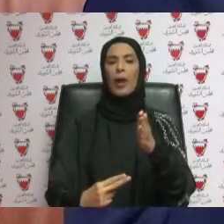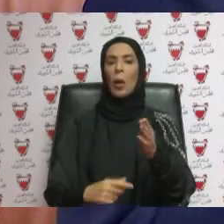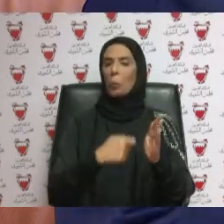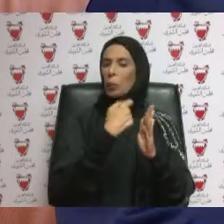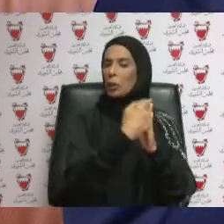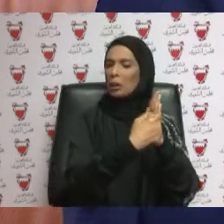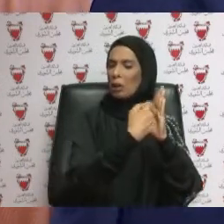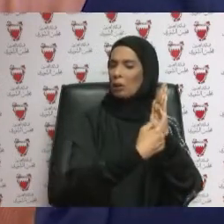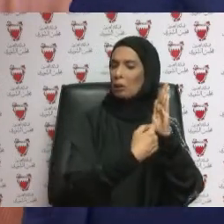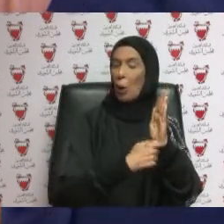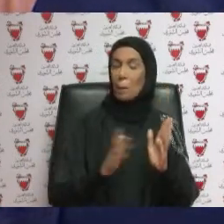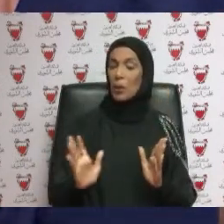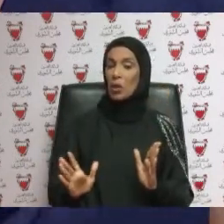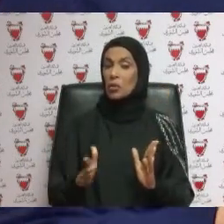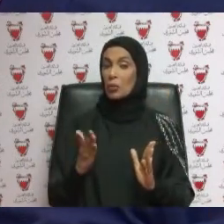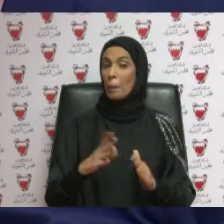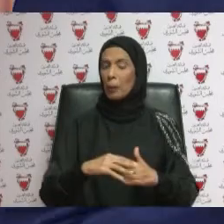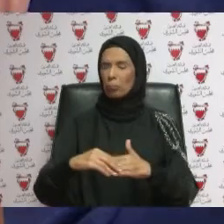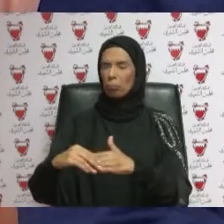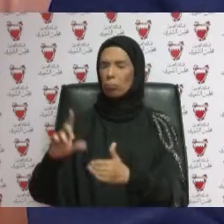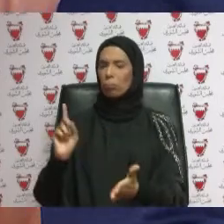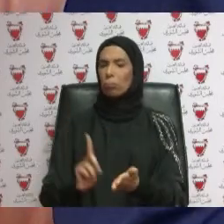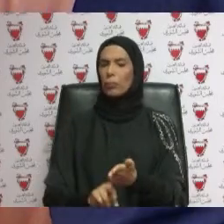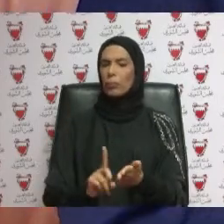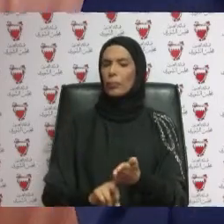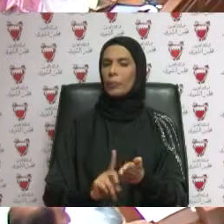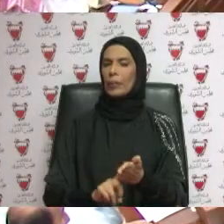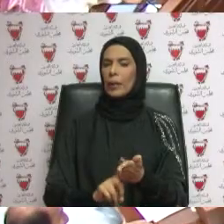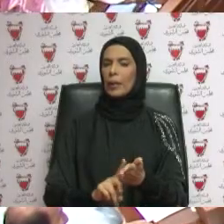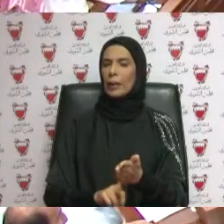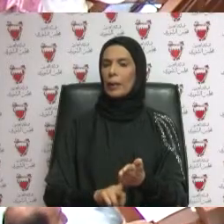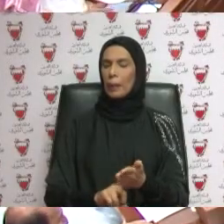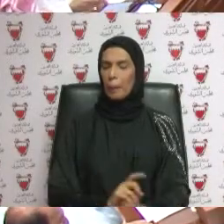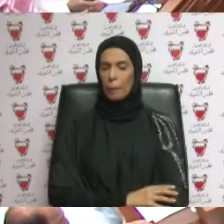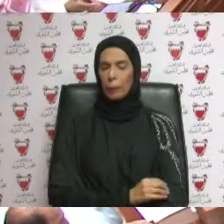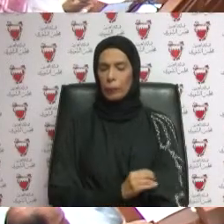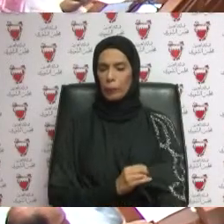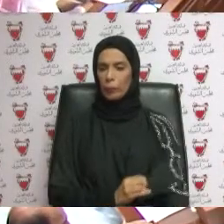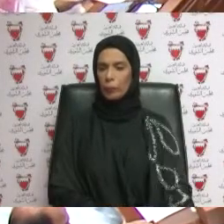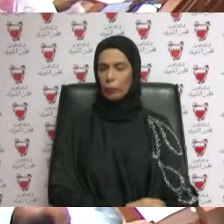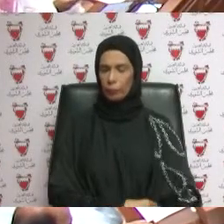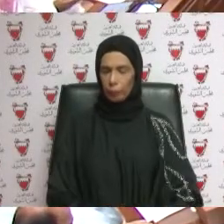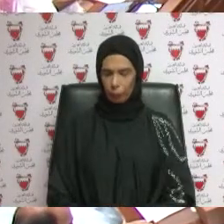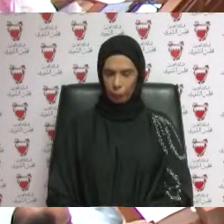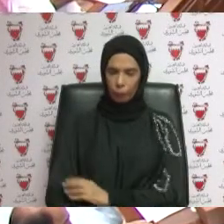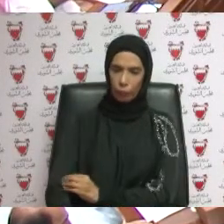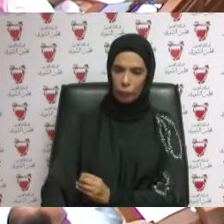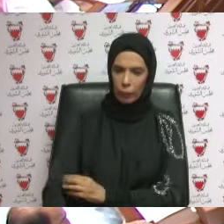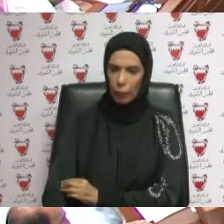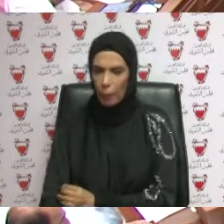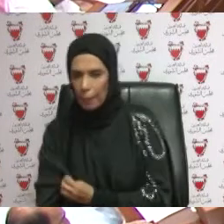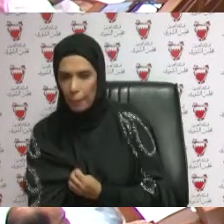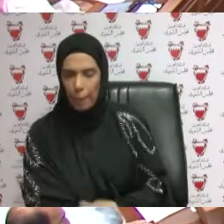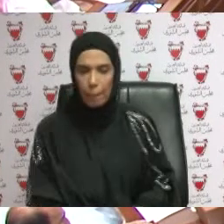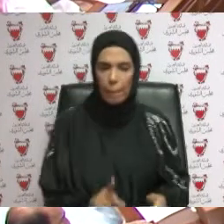هذا التعميم توجيهي إلزامي، بورد فيه طبعا بما الأمور التي